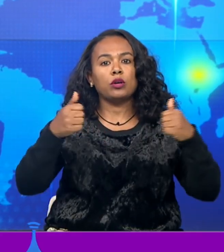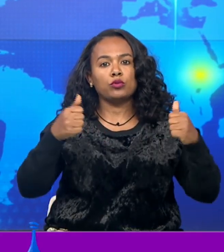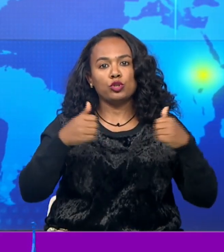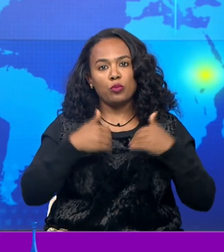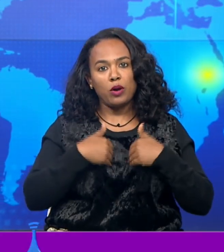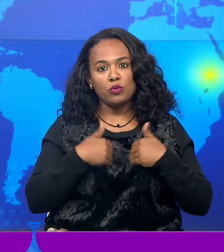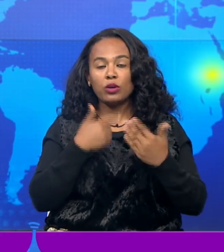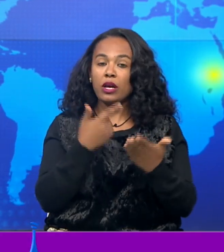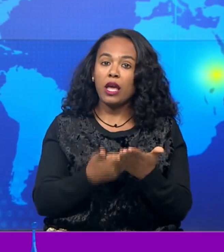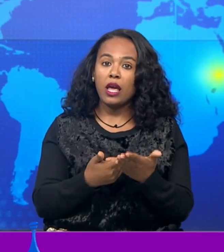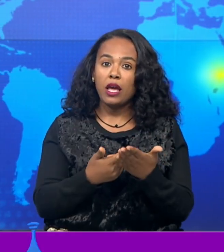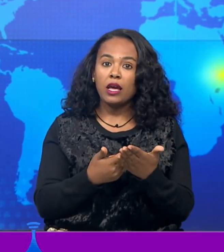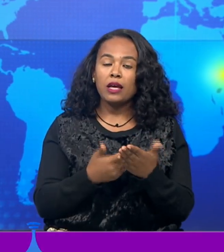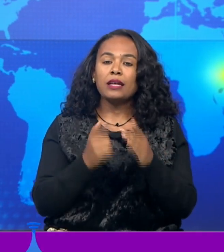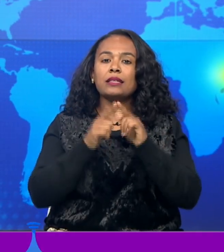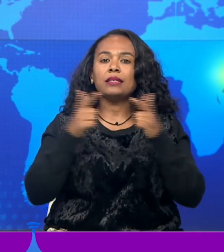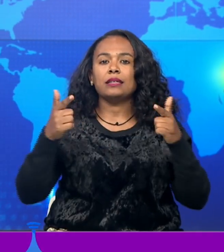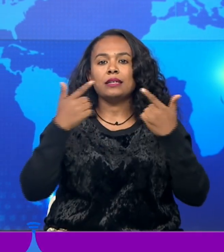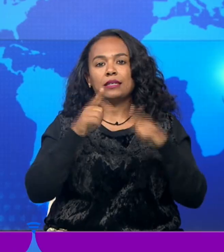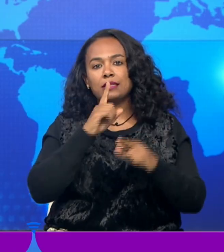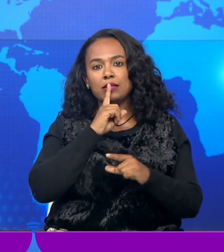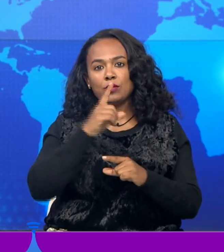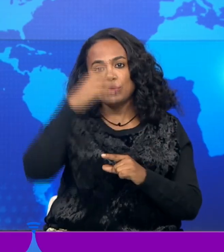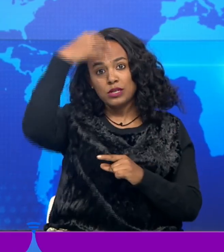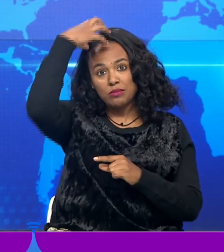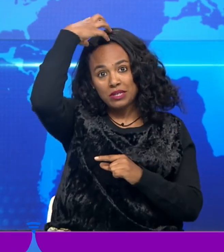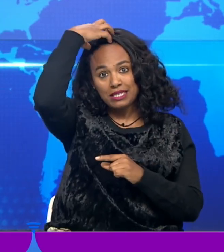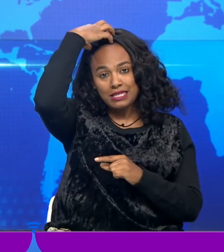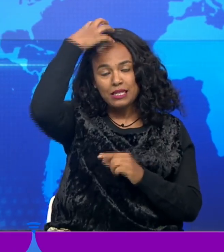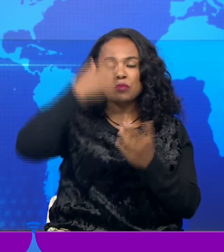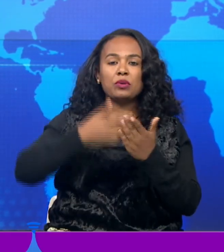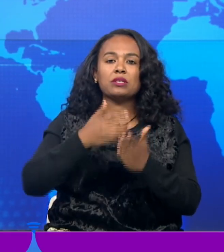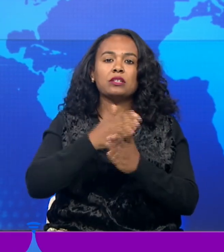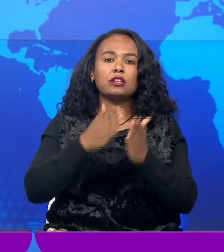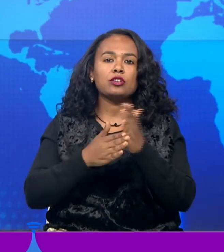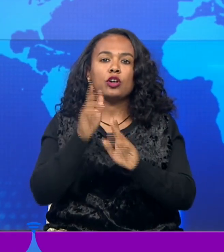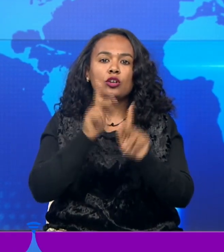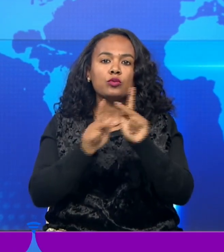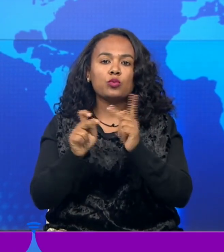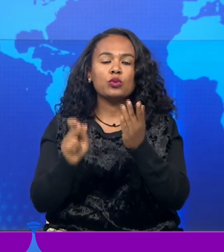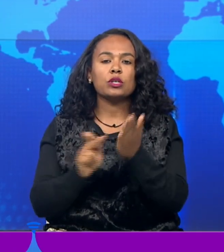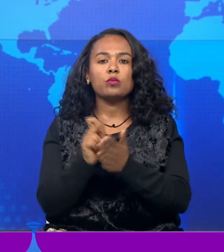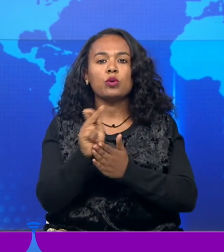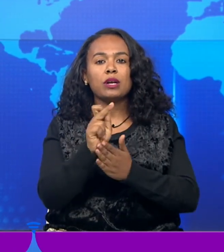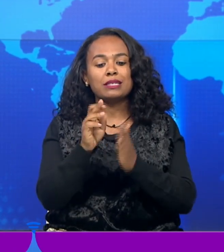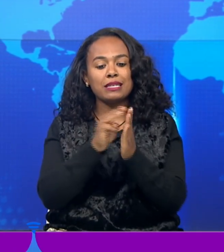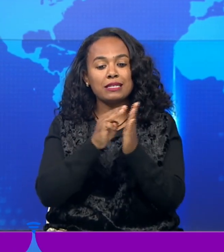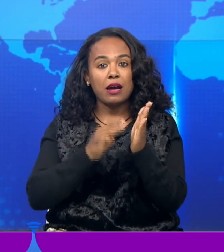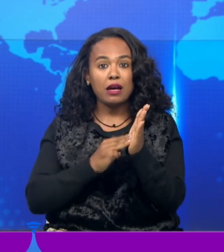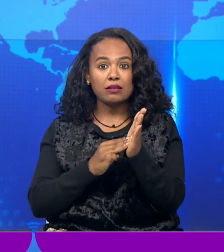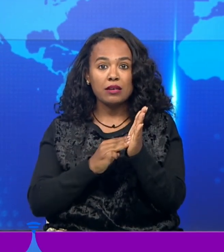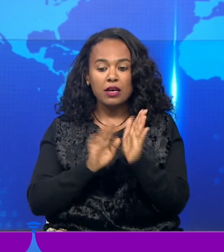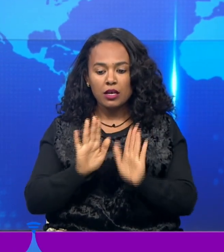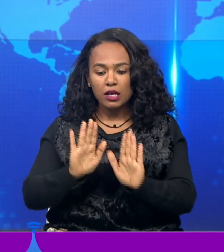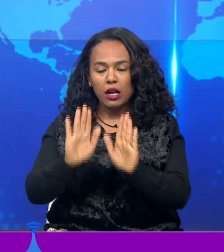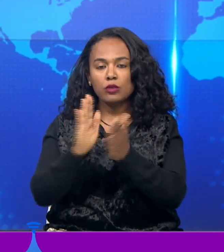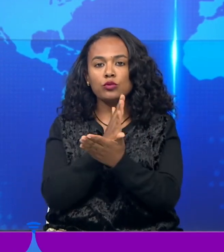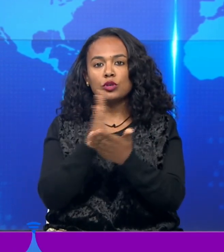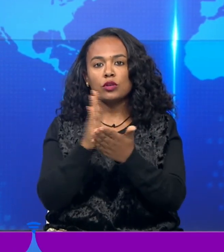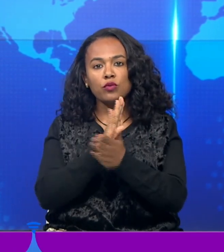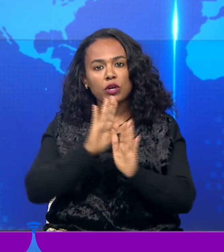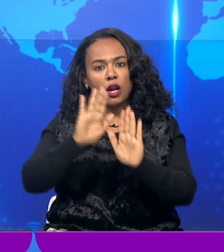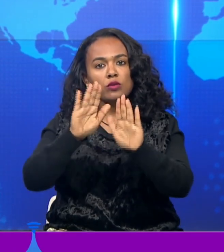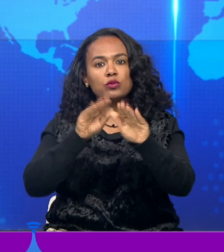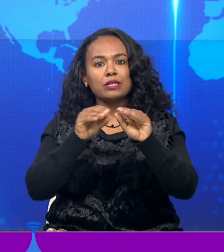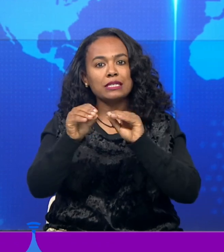ይሄ ትልቅ ድል ነው። እንደ መንግስት በዚህ ደረጃ ህዝቡ ለዲሞክራሲ ስርዓት የራሱን ተሳትፎ የራሱን